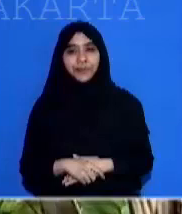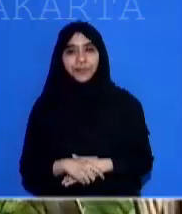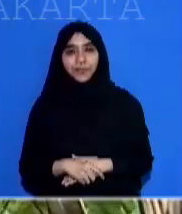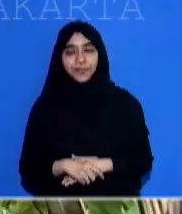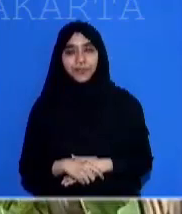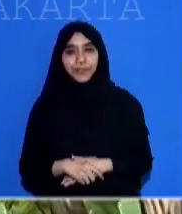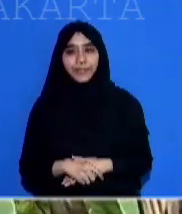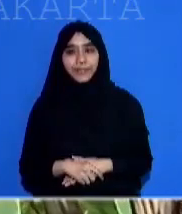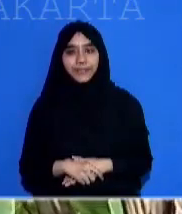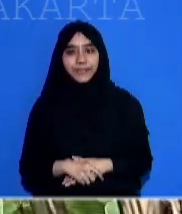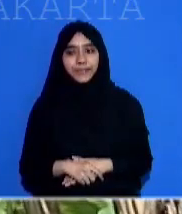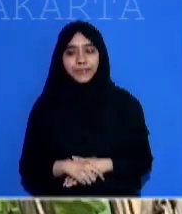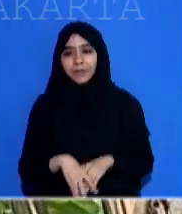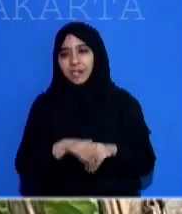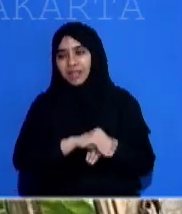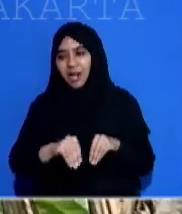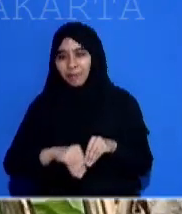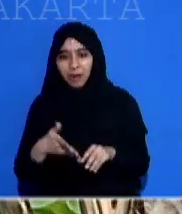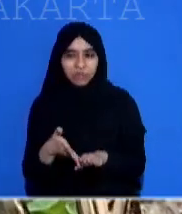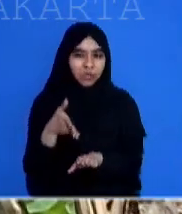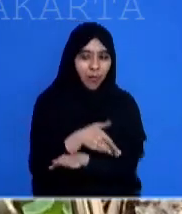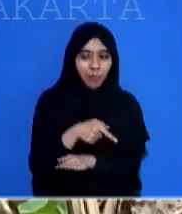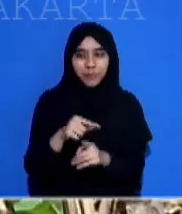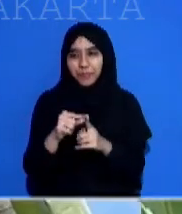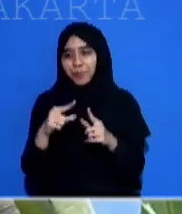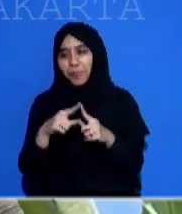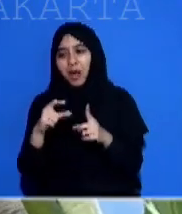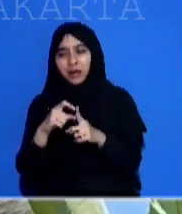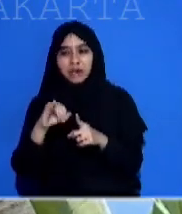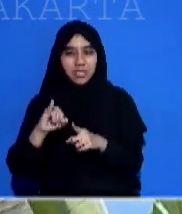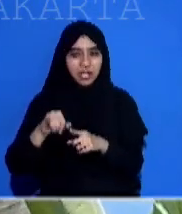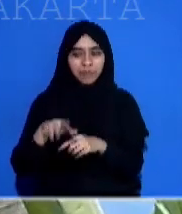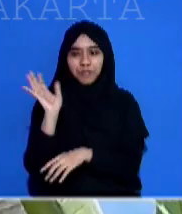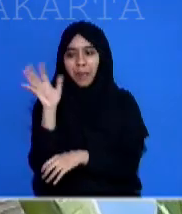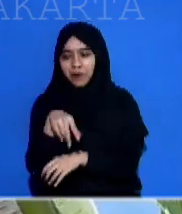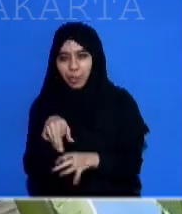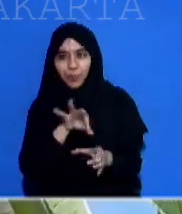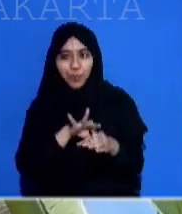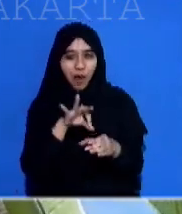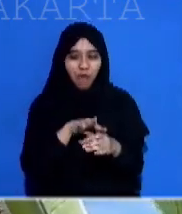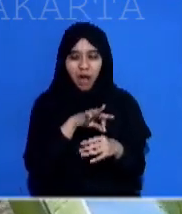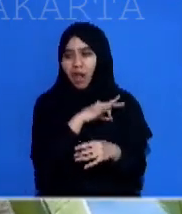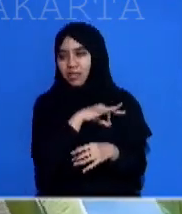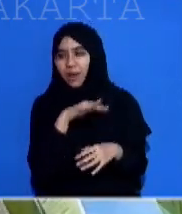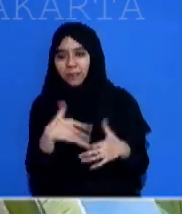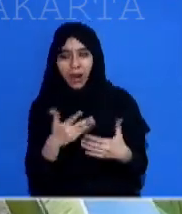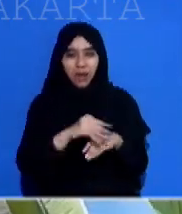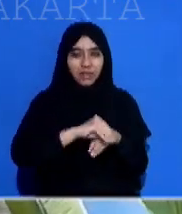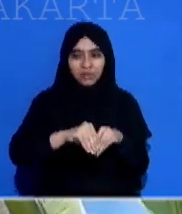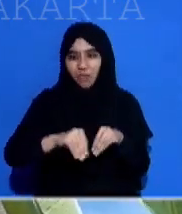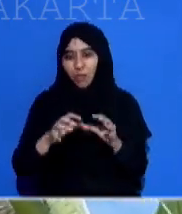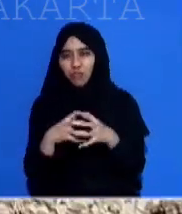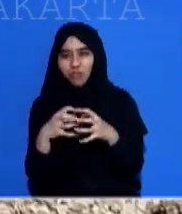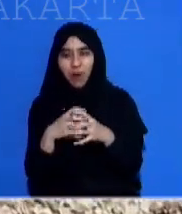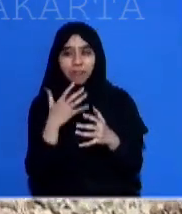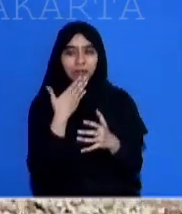Kejawi dipun tanemi pantun, lahan pasabinan ugi saged dipun upangetaken kangge nanem maneka warni jenis tanaman woh-wohan. Kados ingkang dipun